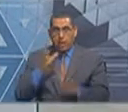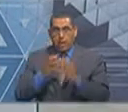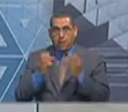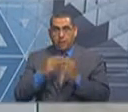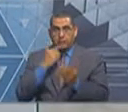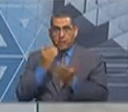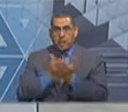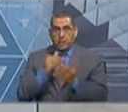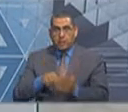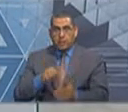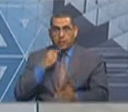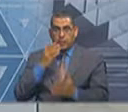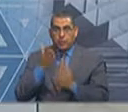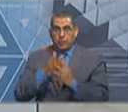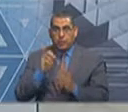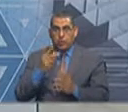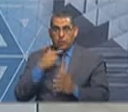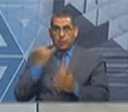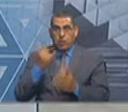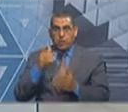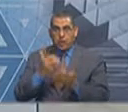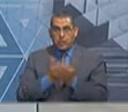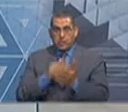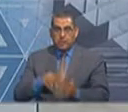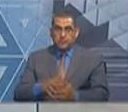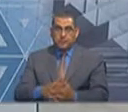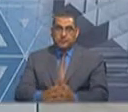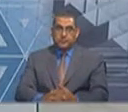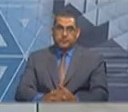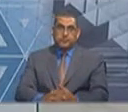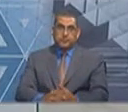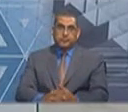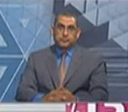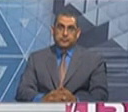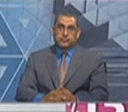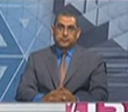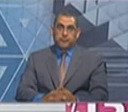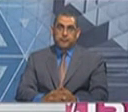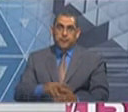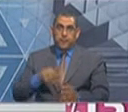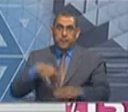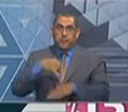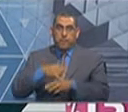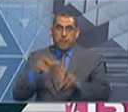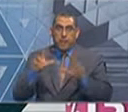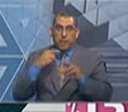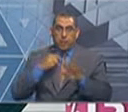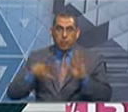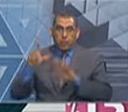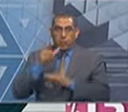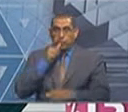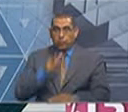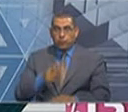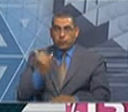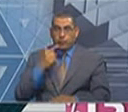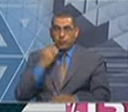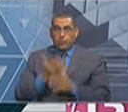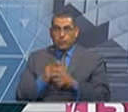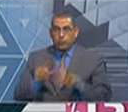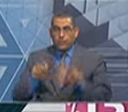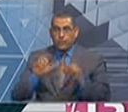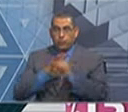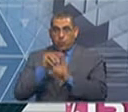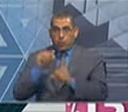اقتصادية في بانوراما منتصف اليوم وأبرز ما فيها. المركز الإعلامي لمجلس الوزراء يؤكد أن تداعيات أزمة